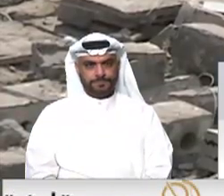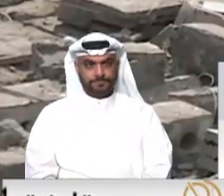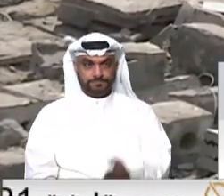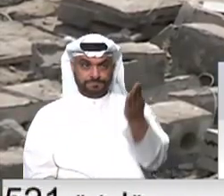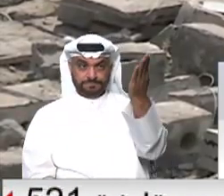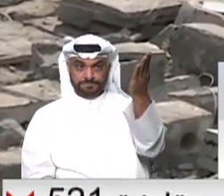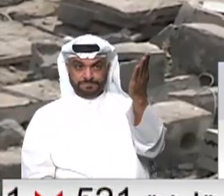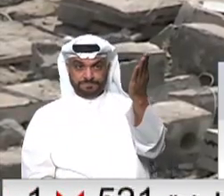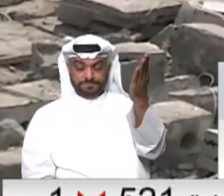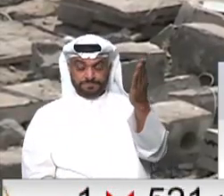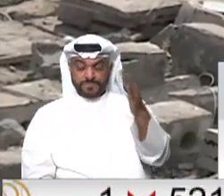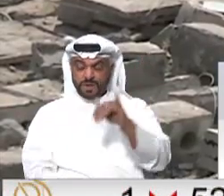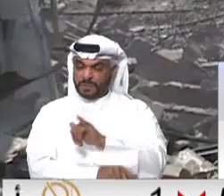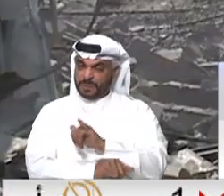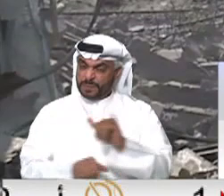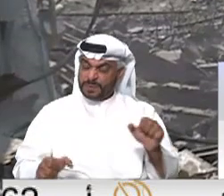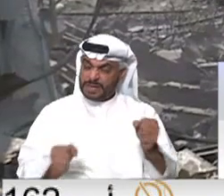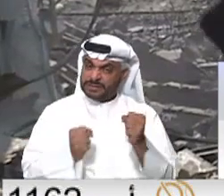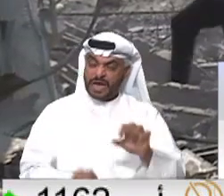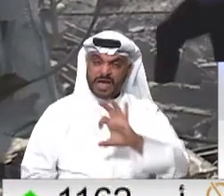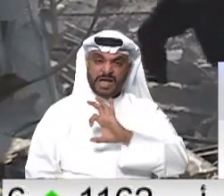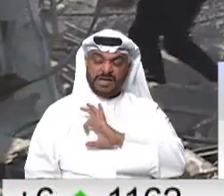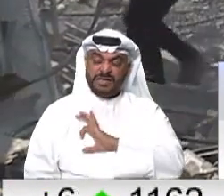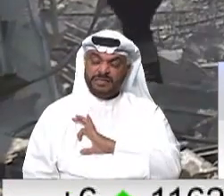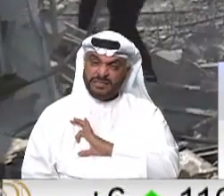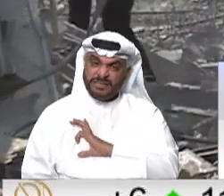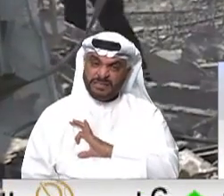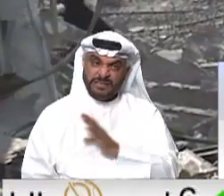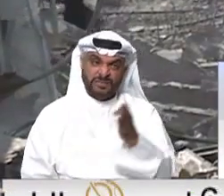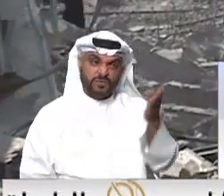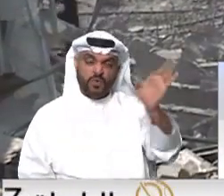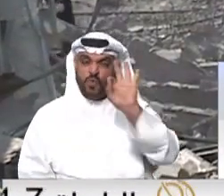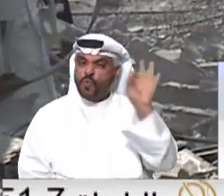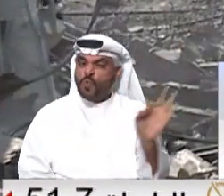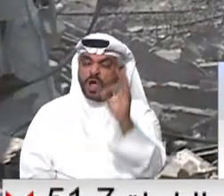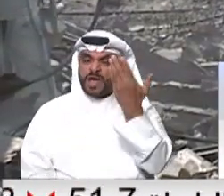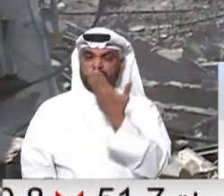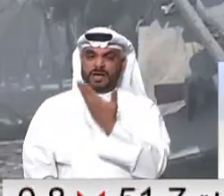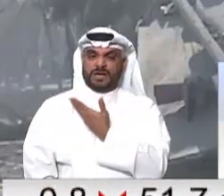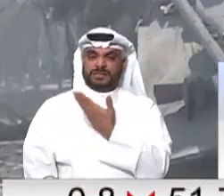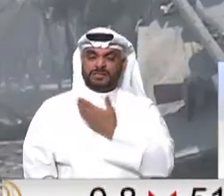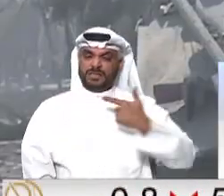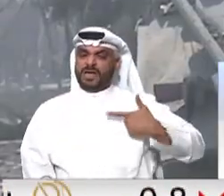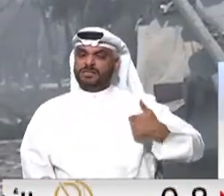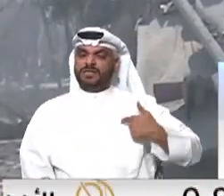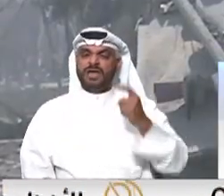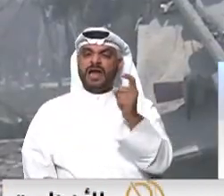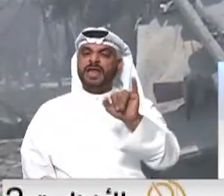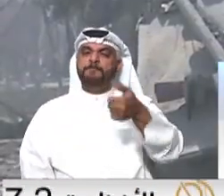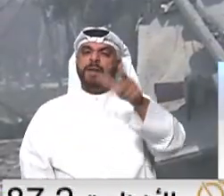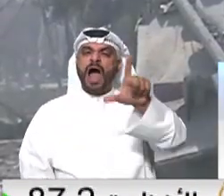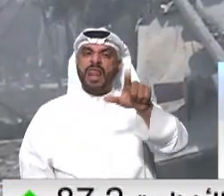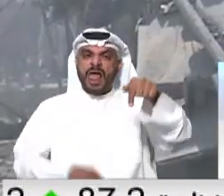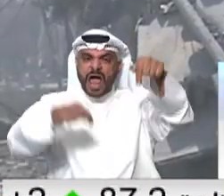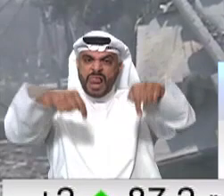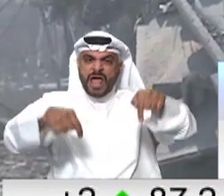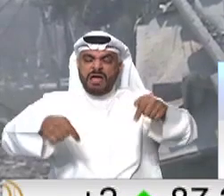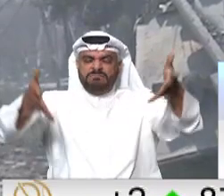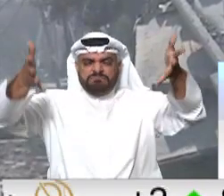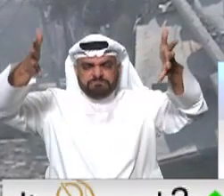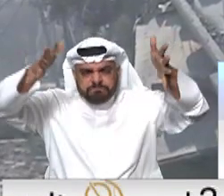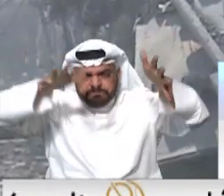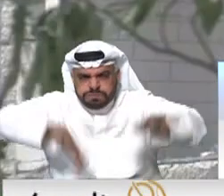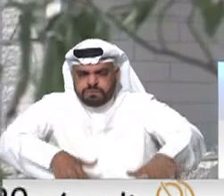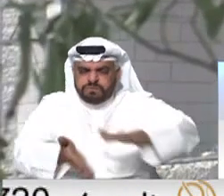كان هذا حي الرمال، أجمل أحياء المدينة ومركزها الرئيسي، وأضحى الآن أثر